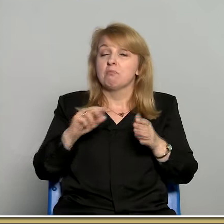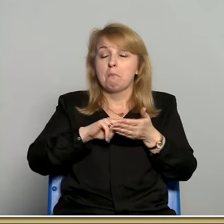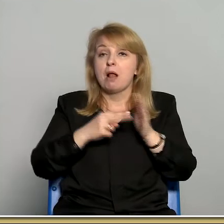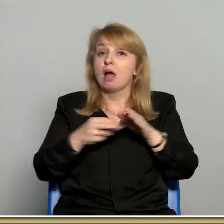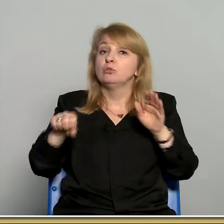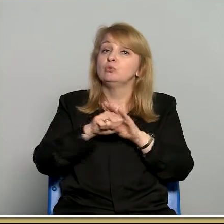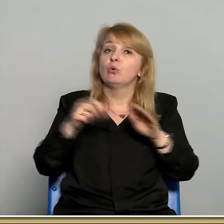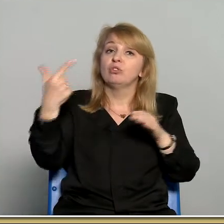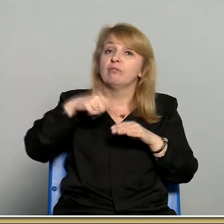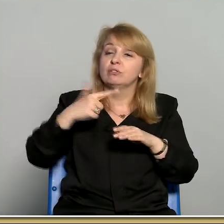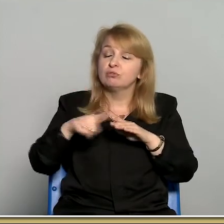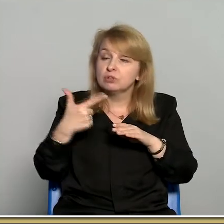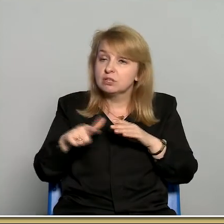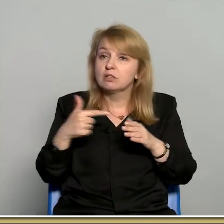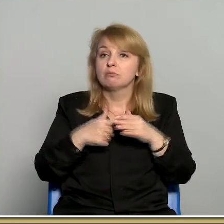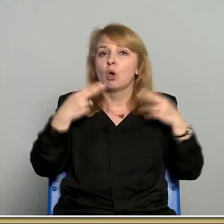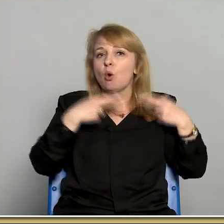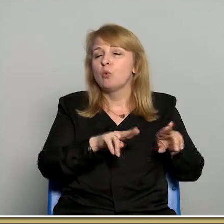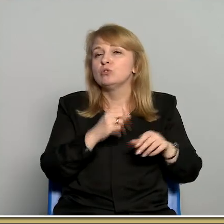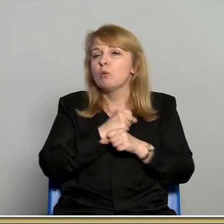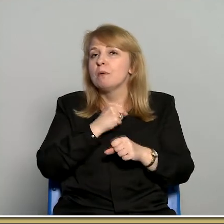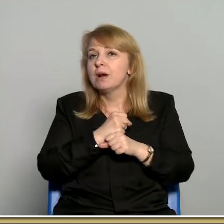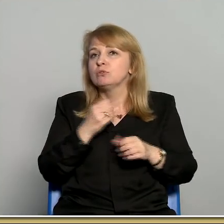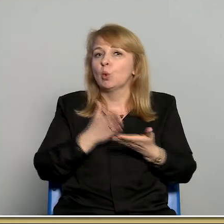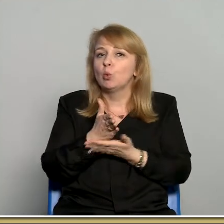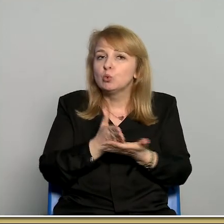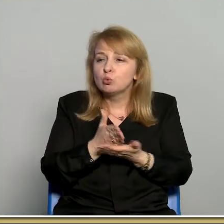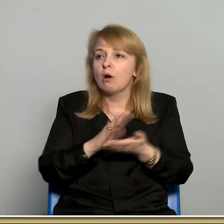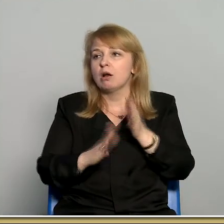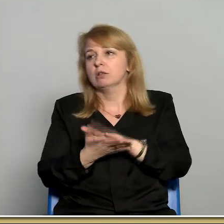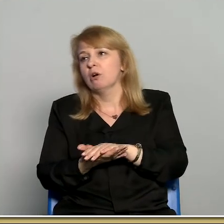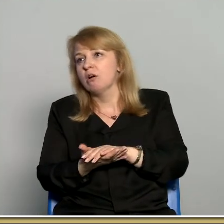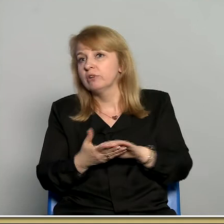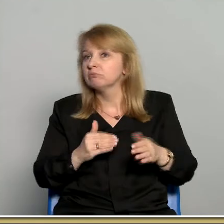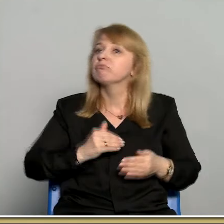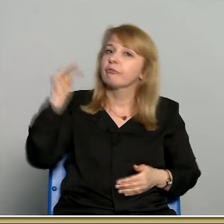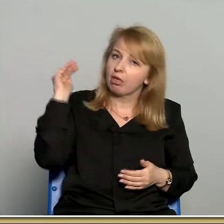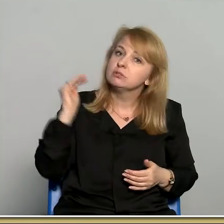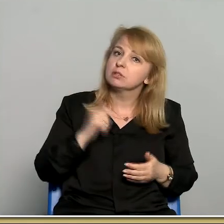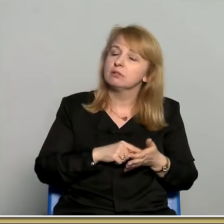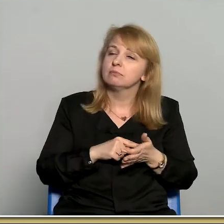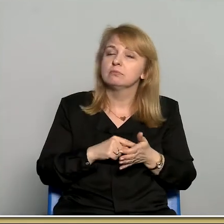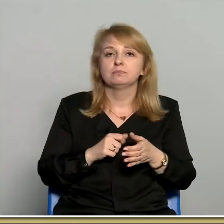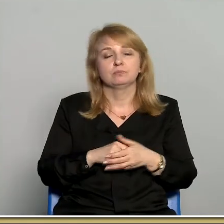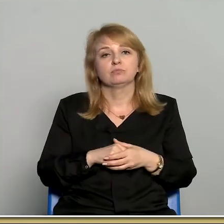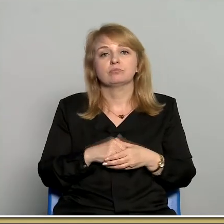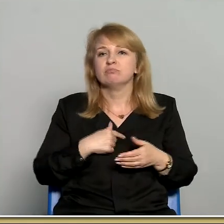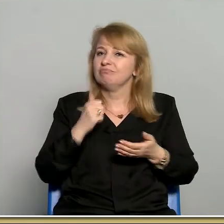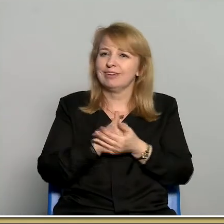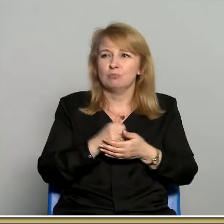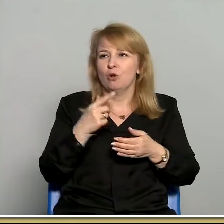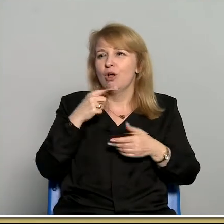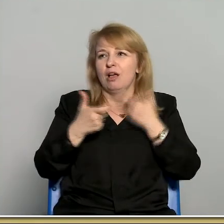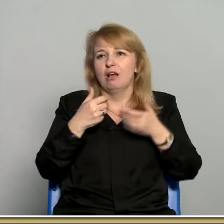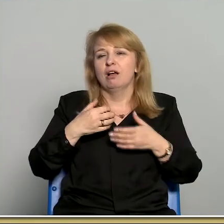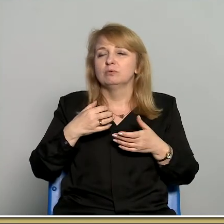a jednocześnie wzrost udziału pracujących w usługach rynkowych. Oczywiście nie będę rozwijał definicji usług